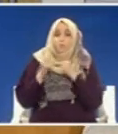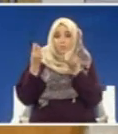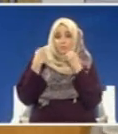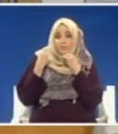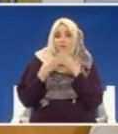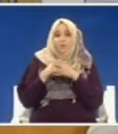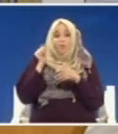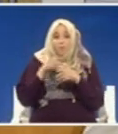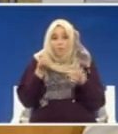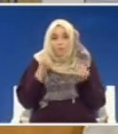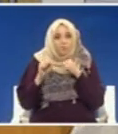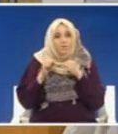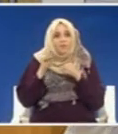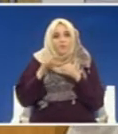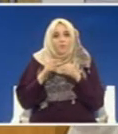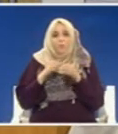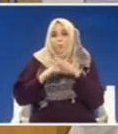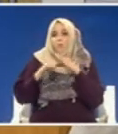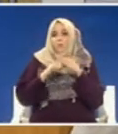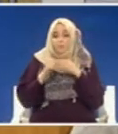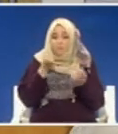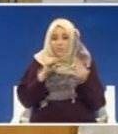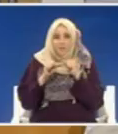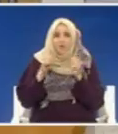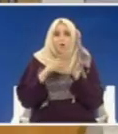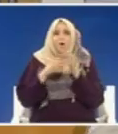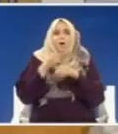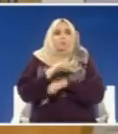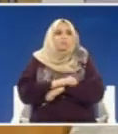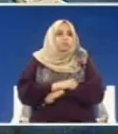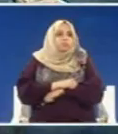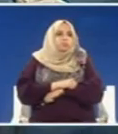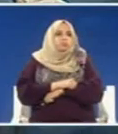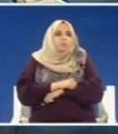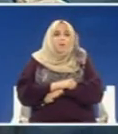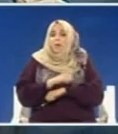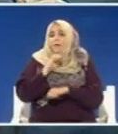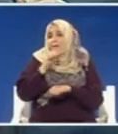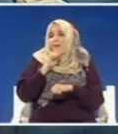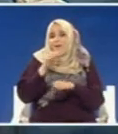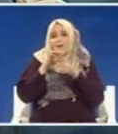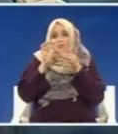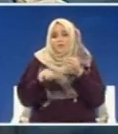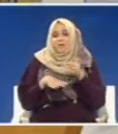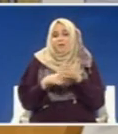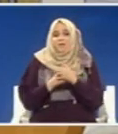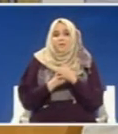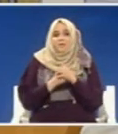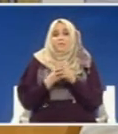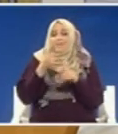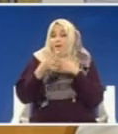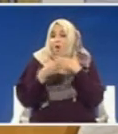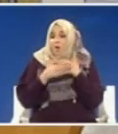معناها الحركة هي التي تنتج، أما الجمود والخمول لا ينتج شيئا. فلذلك